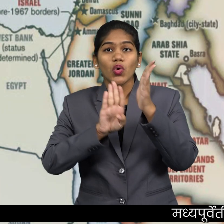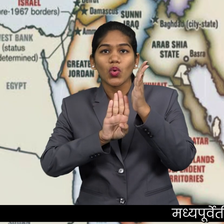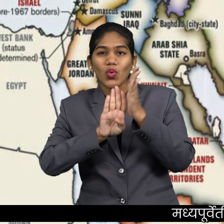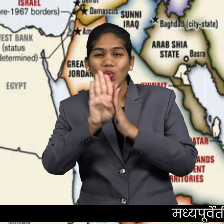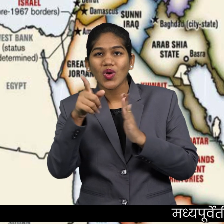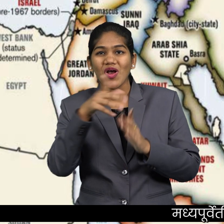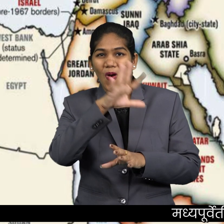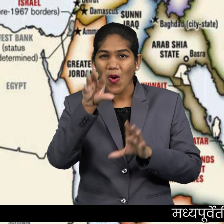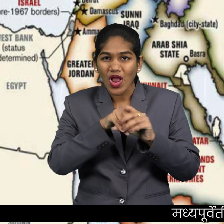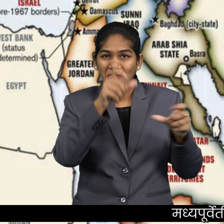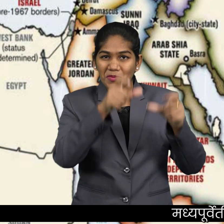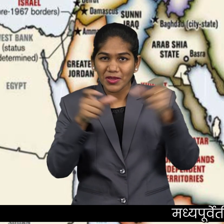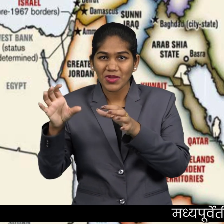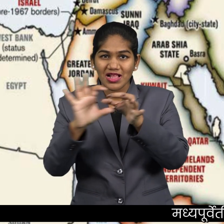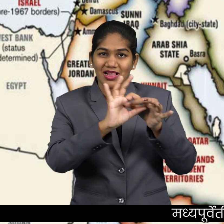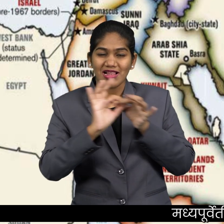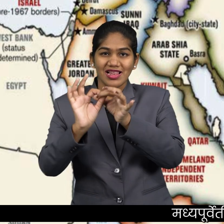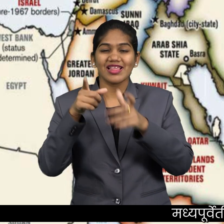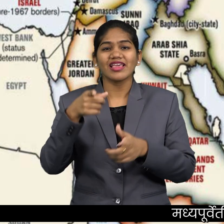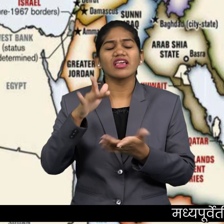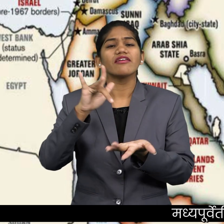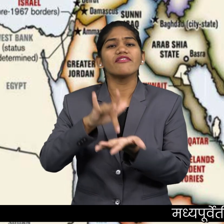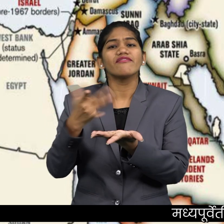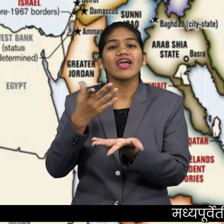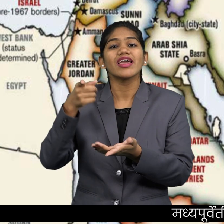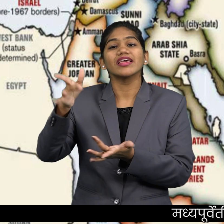मध्य पूर्वेतील राष्ट्रवादाची वाढ.